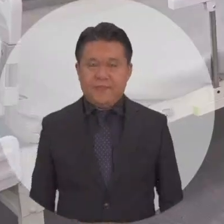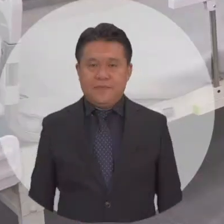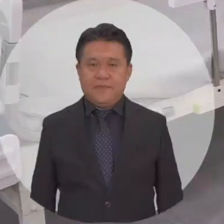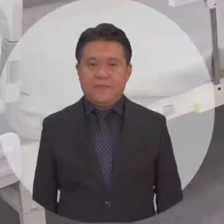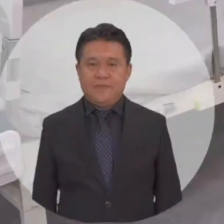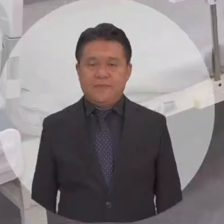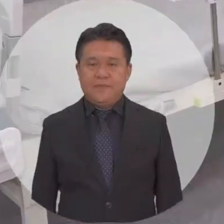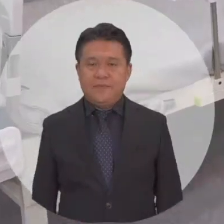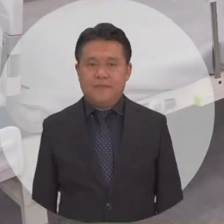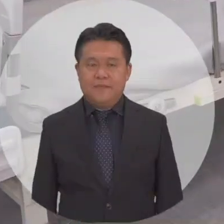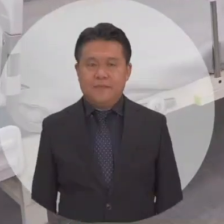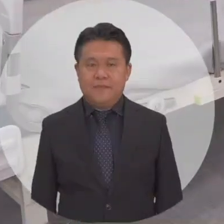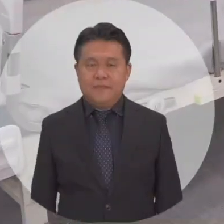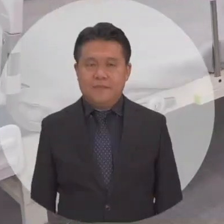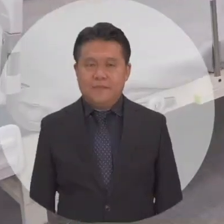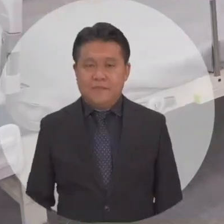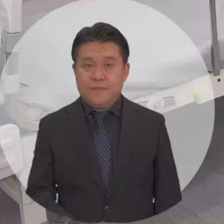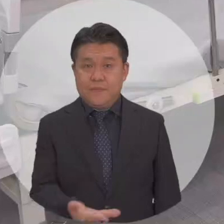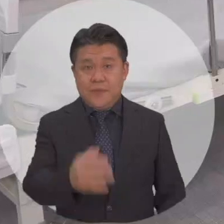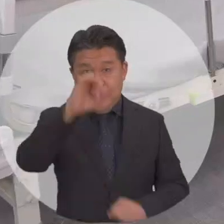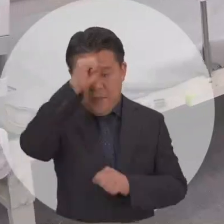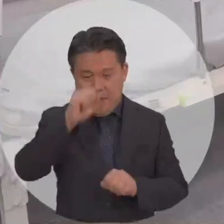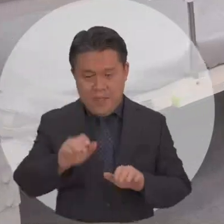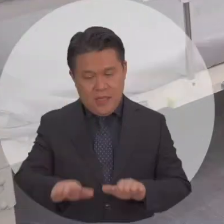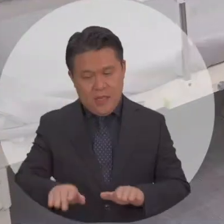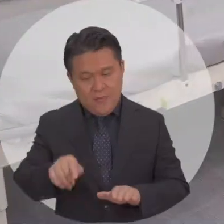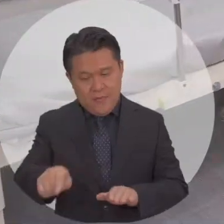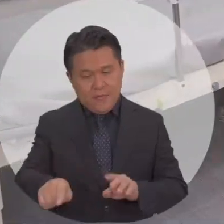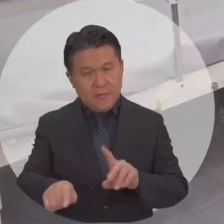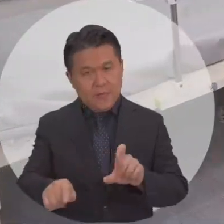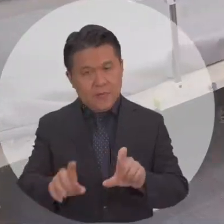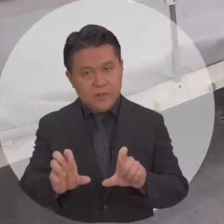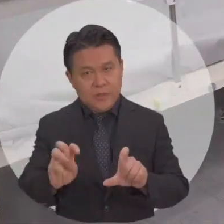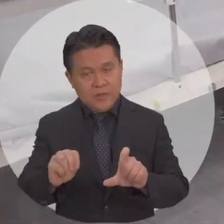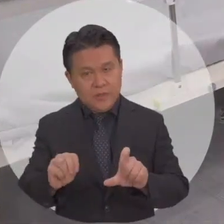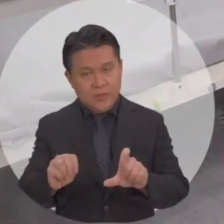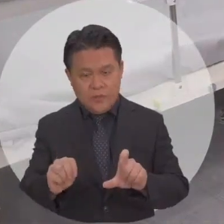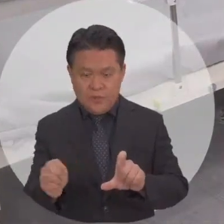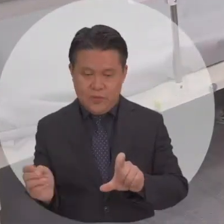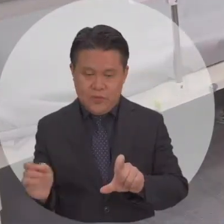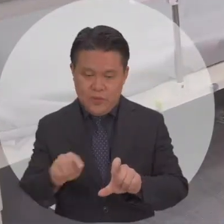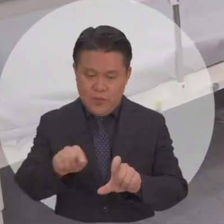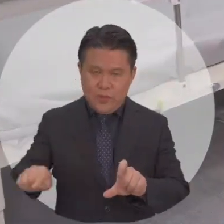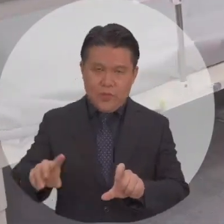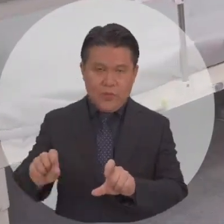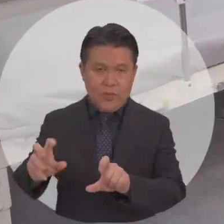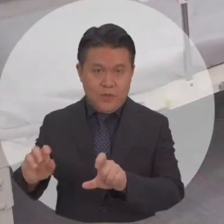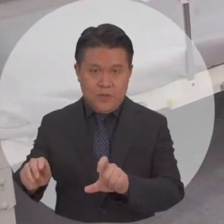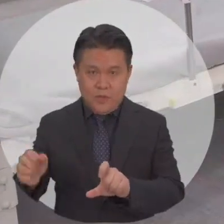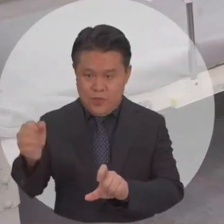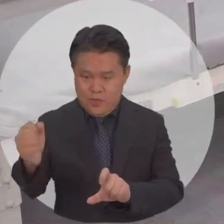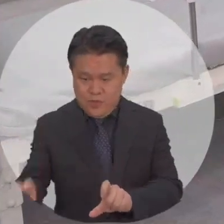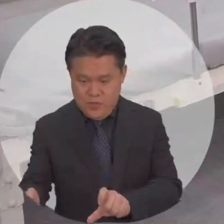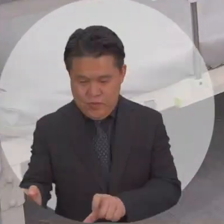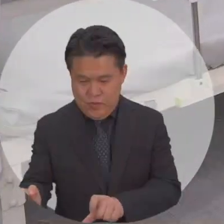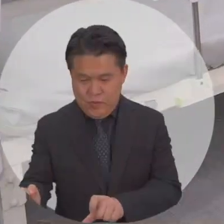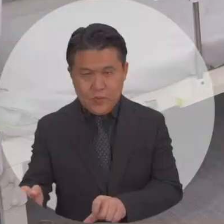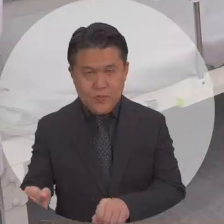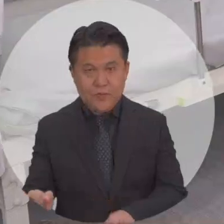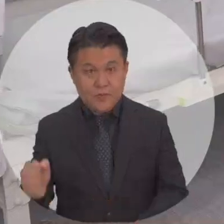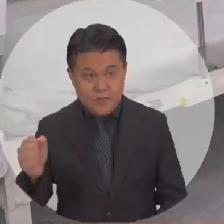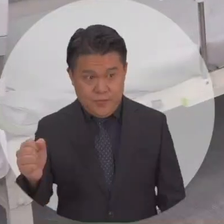대상자의 발 앞 15cm, 옆 15cm 지점에 지팡이 끝을 놓습니다.